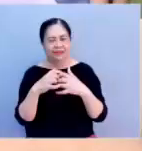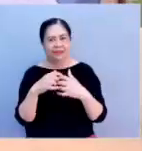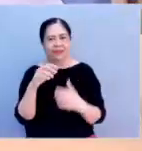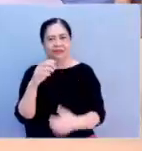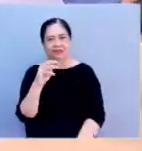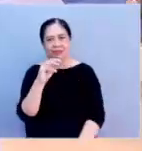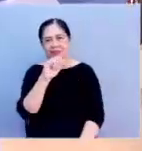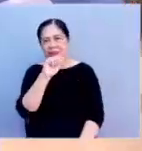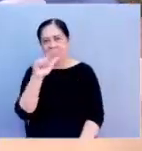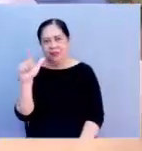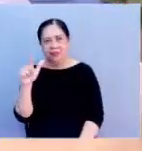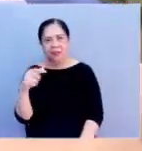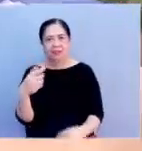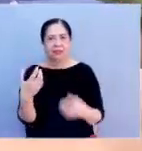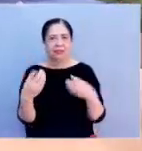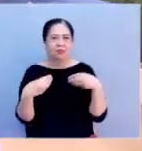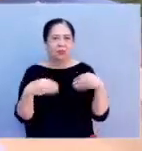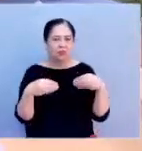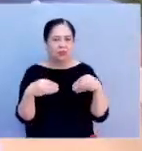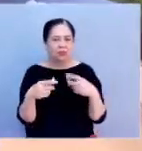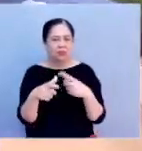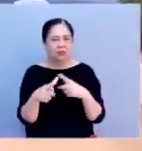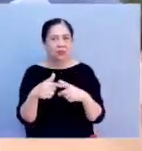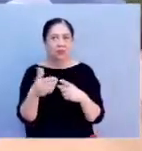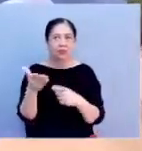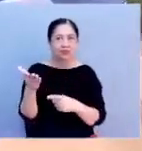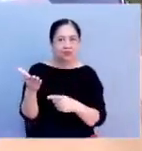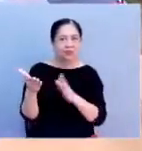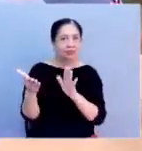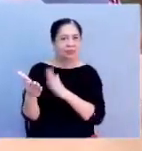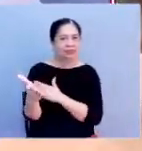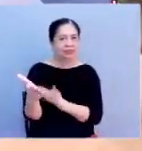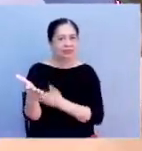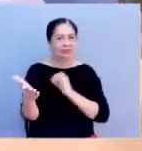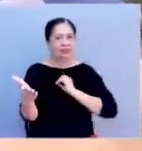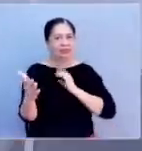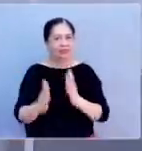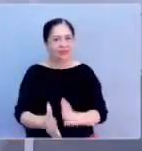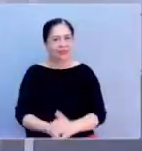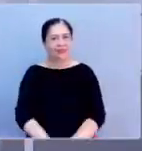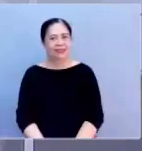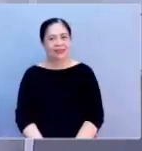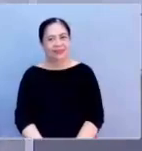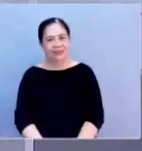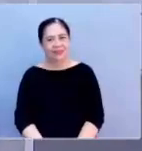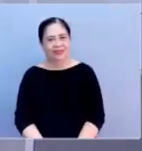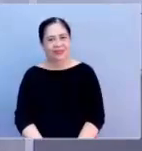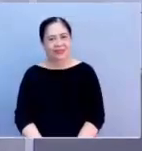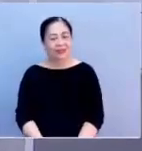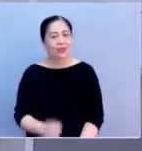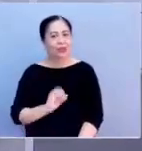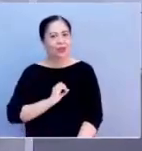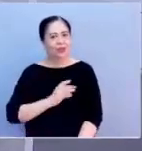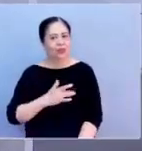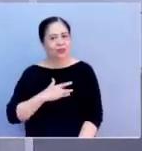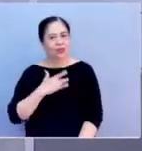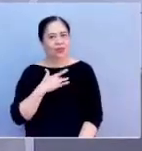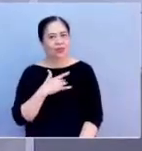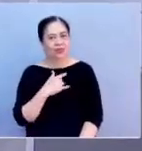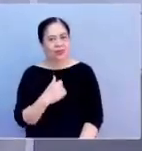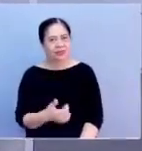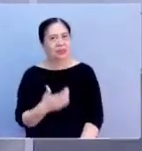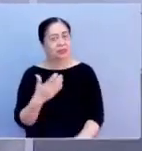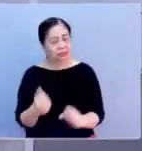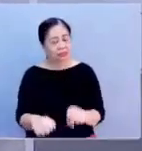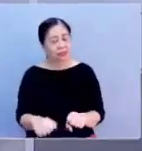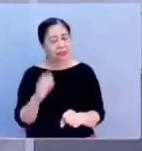sila mama, sila papa. Tapos sasabihin po nila na ano, na anak ko yung may-ari niya. Na alam mo, nararamdaman ko hindi malayong mangyari yan